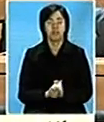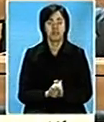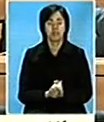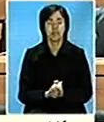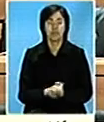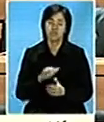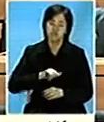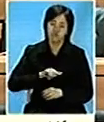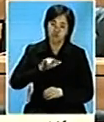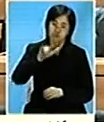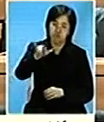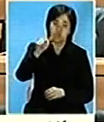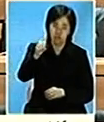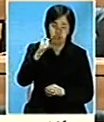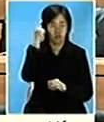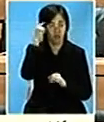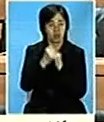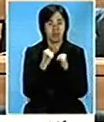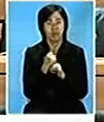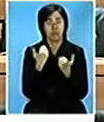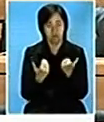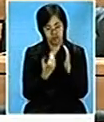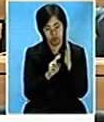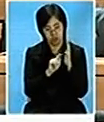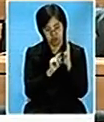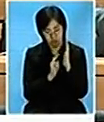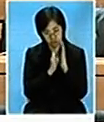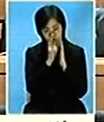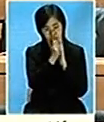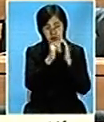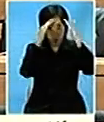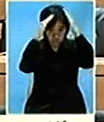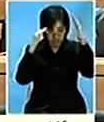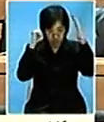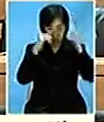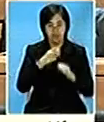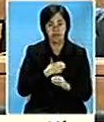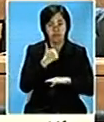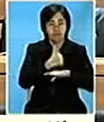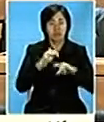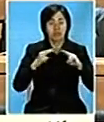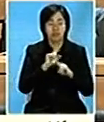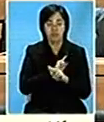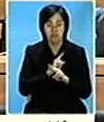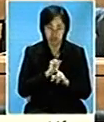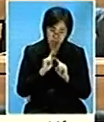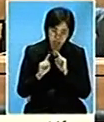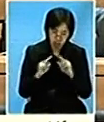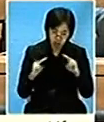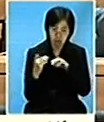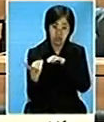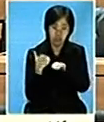งคิดว่าภายในปลายปีนี้ก็อยากให้ท่านรัฐมนตรีสนับสนุนผ่านทางคมนาคมด้วยนะครับว่าจะทำอย่าง